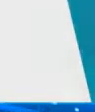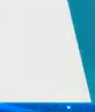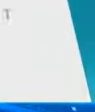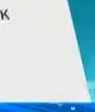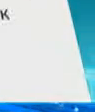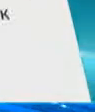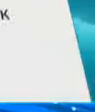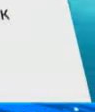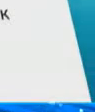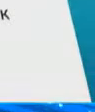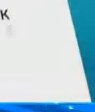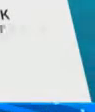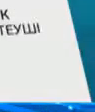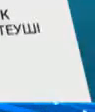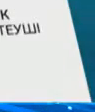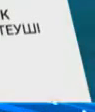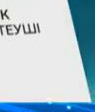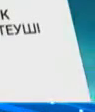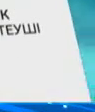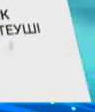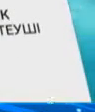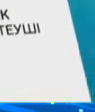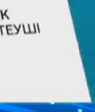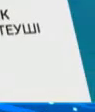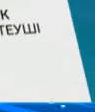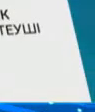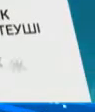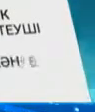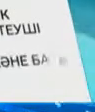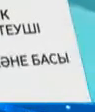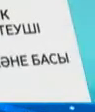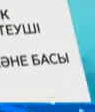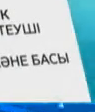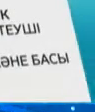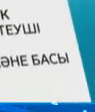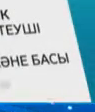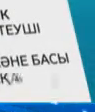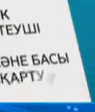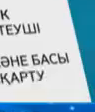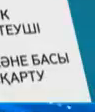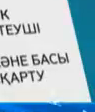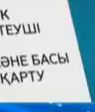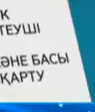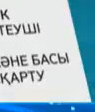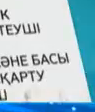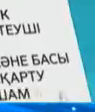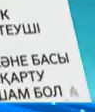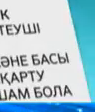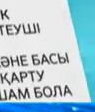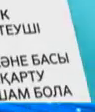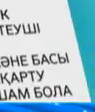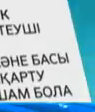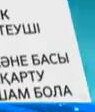емес қызметтерді бәсекелестік ортаға және өзін-өзі реттеуші ұйымдарға беру. Үкімет мемлекетке тән емес және бас артық қызметтерді қысқарту есебінен